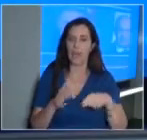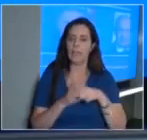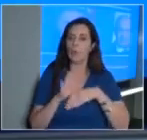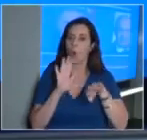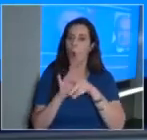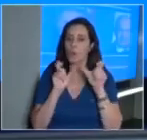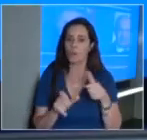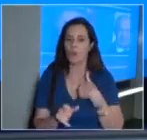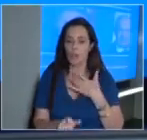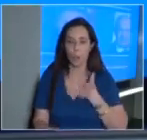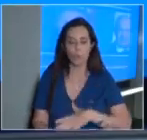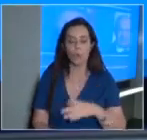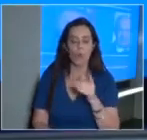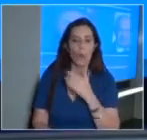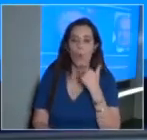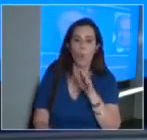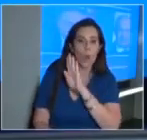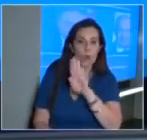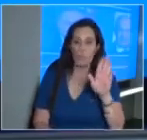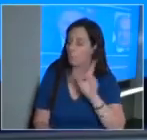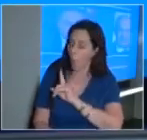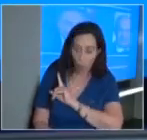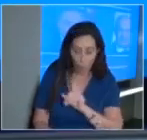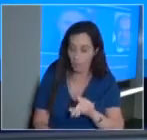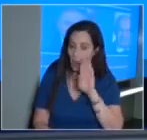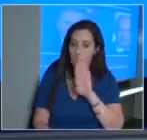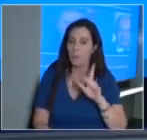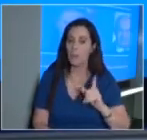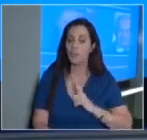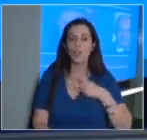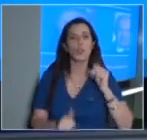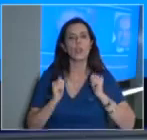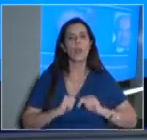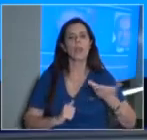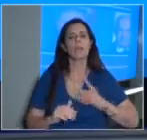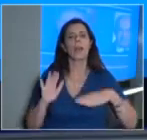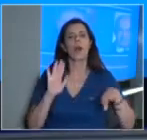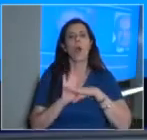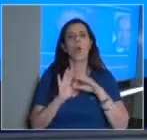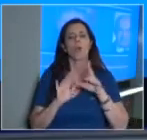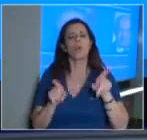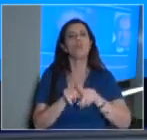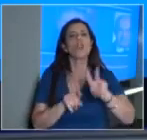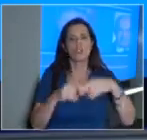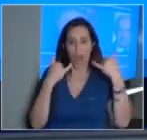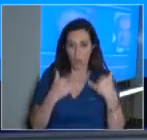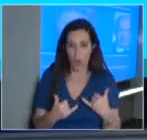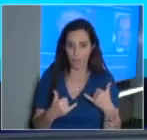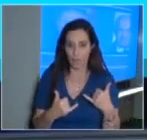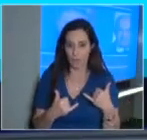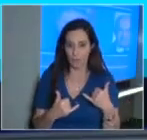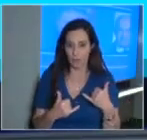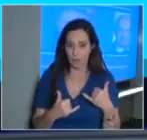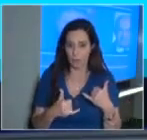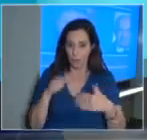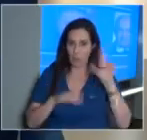חוק החסינות שאני מבקש הוא לא טוב לנתניהו ברמה האישית. נתניהו אישית יותר נוח לו לקבל את החסינית על בסיס החוק הקיים